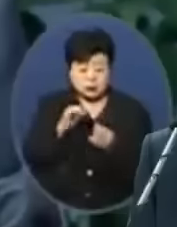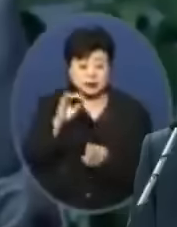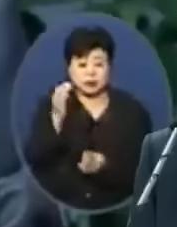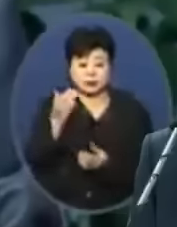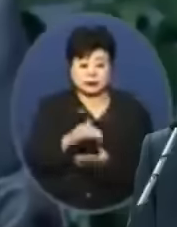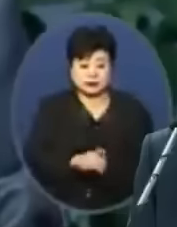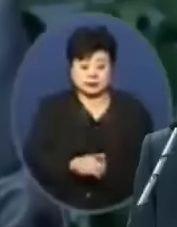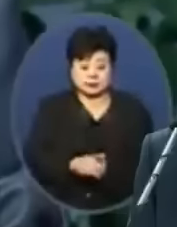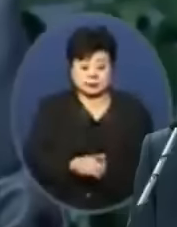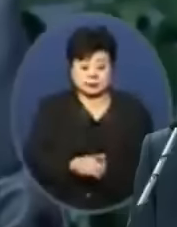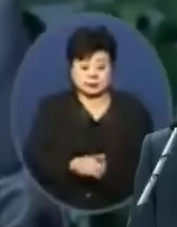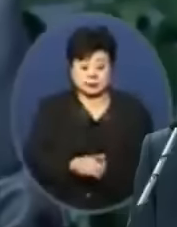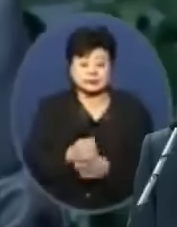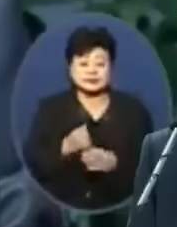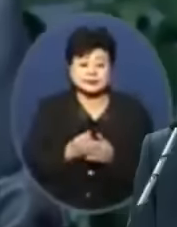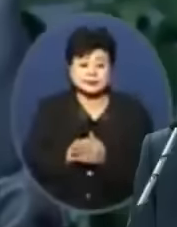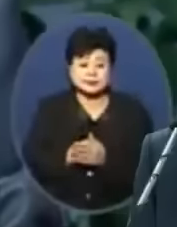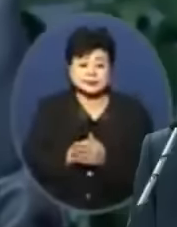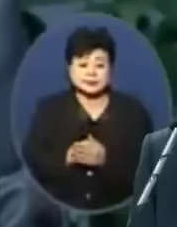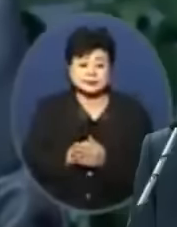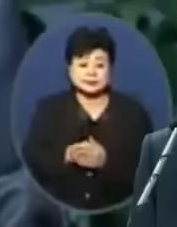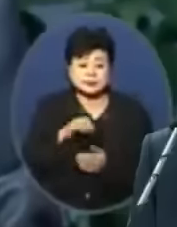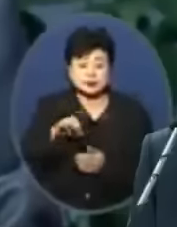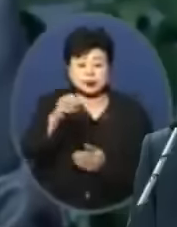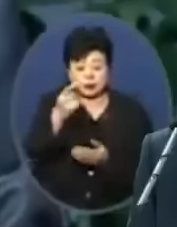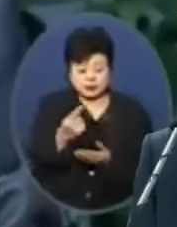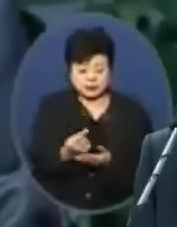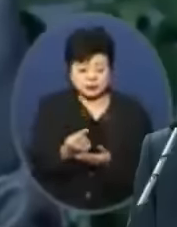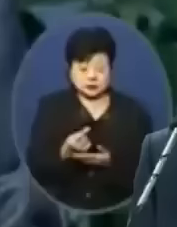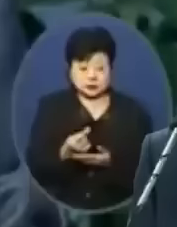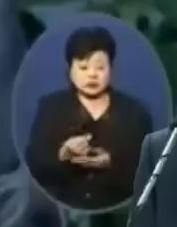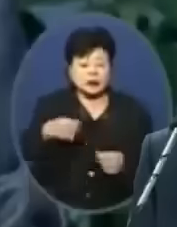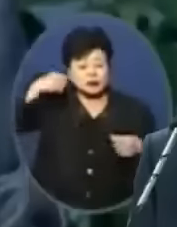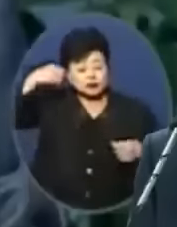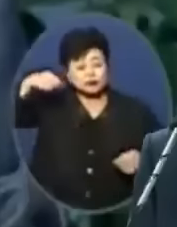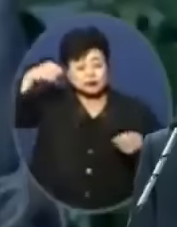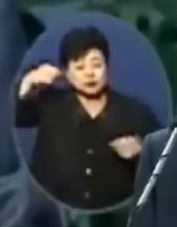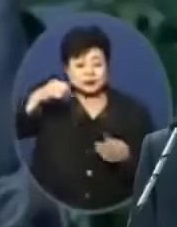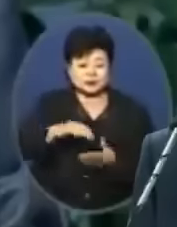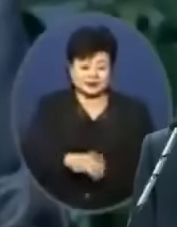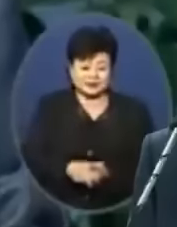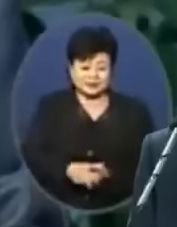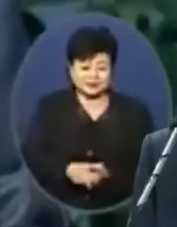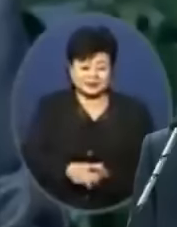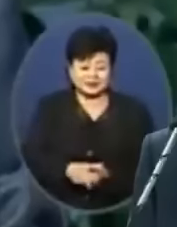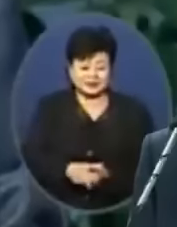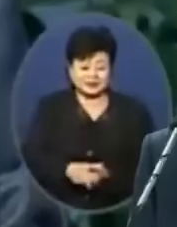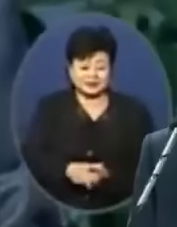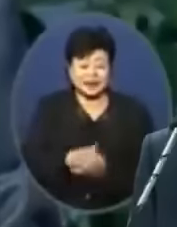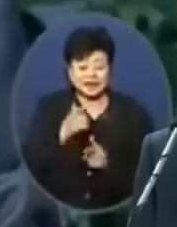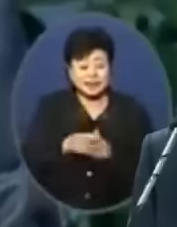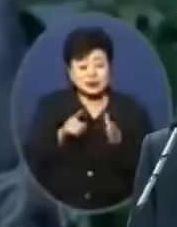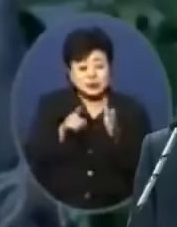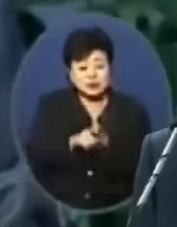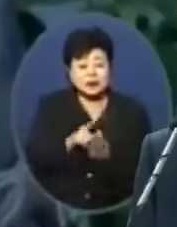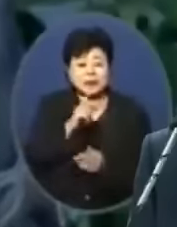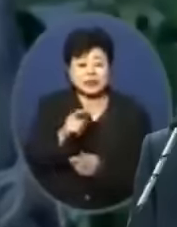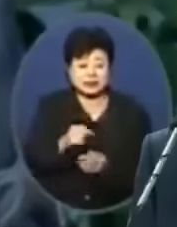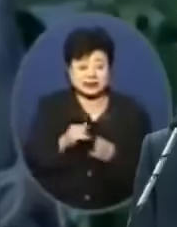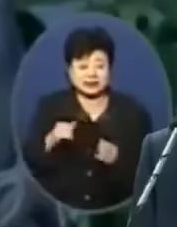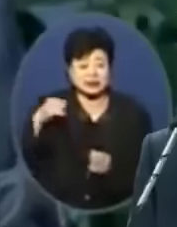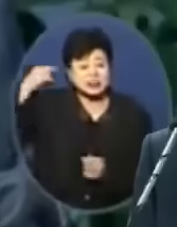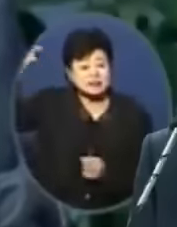됐어요. 그래서 동네에 내려와서도 춤을 덩실덩실 추면서 예수 믿으라고 하니까